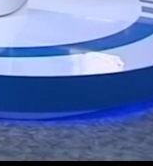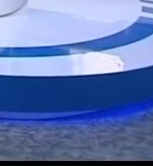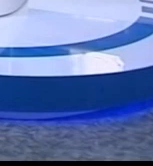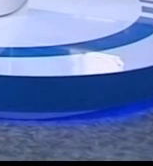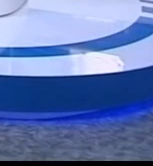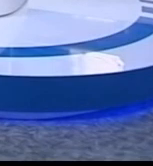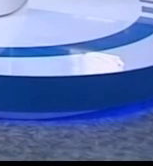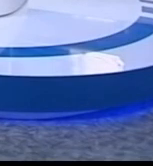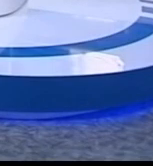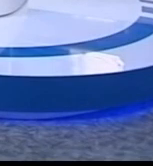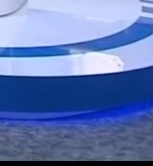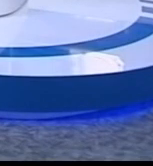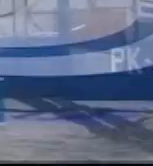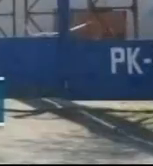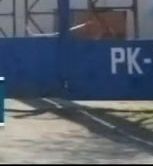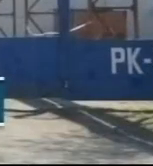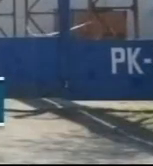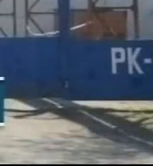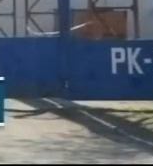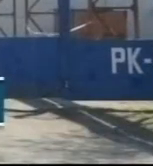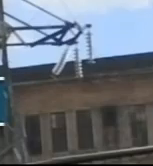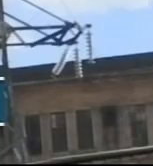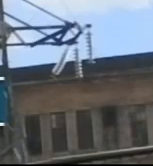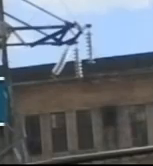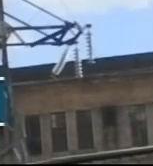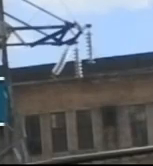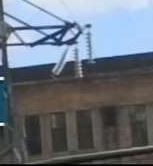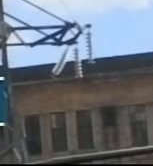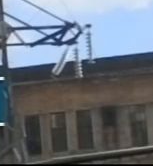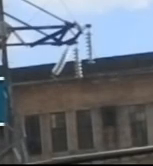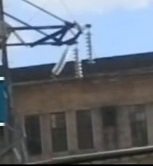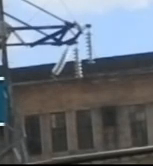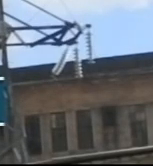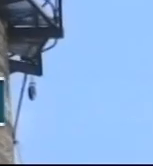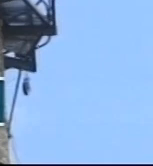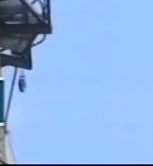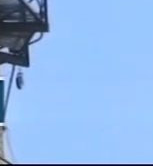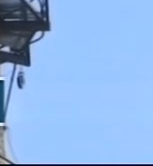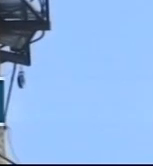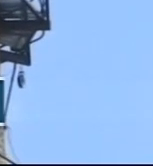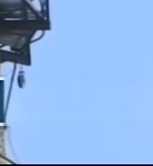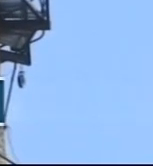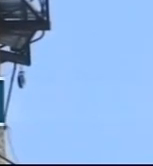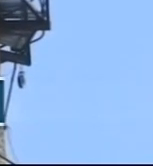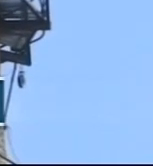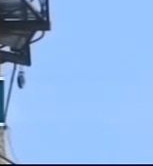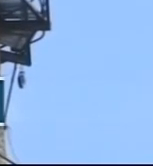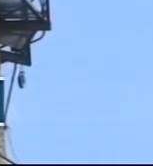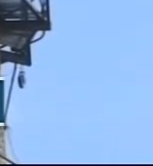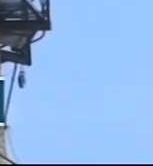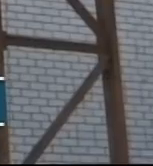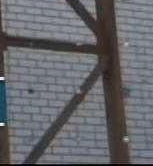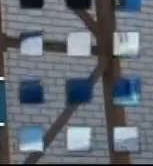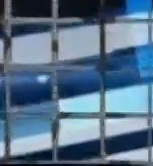жаңалықтардан көретіндеріміз. Биыл жылу маусымы қалыпты өтті дегенмен қалалықтарды жылумен қамтуды жақсарту үшін бірқатар мәселелерді